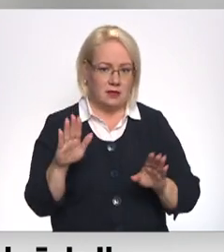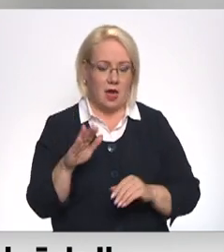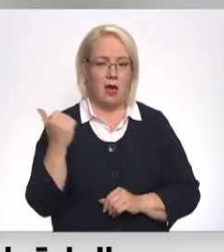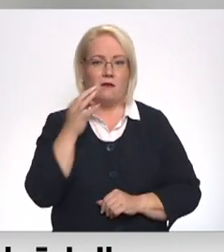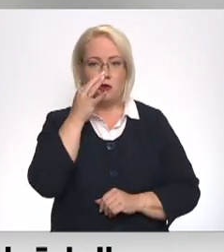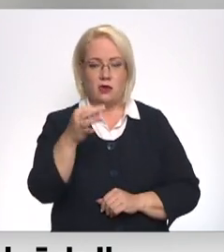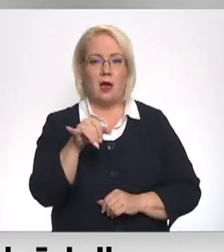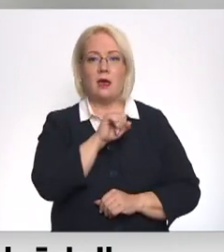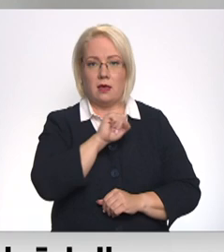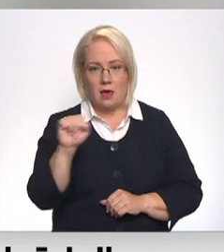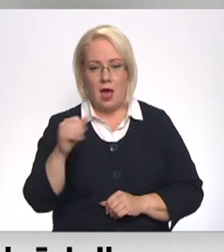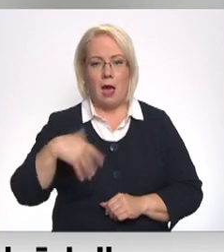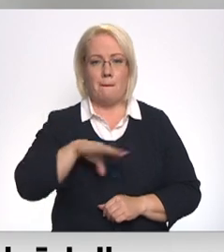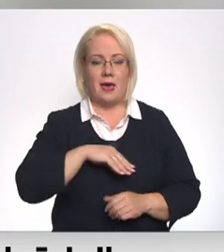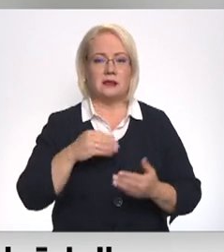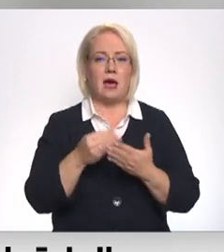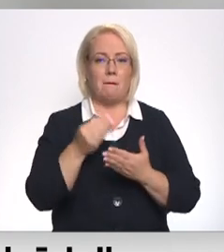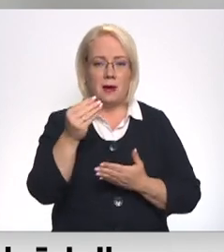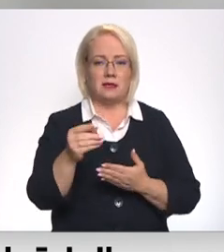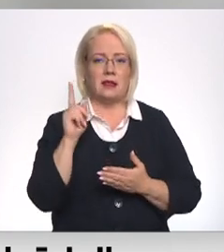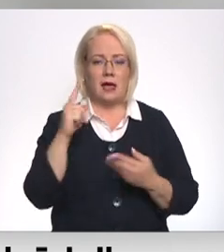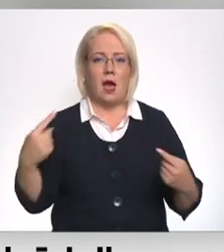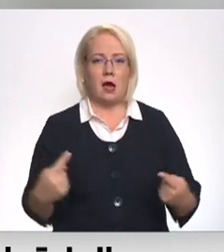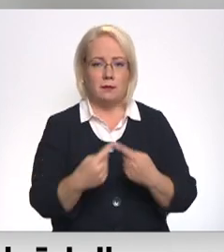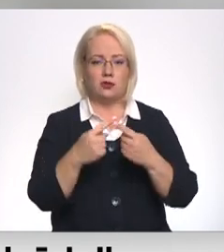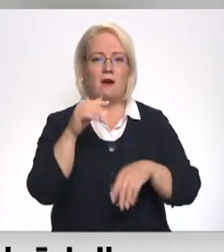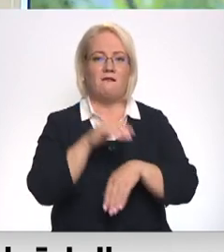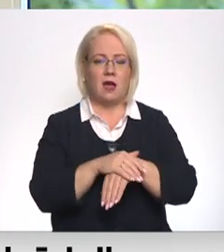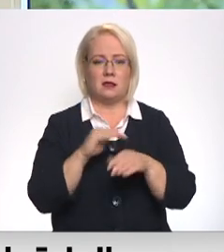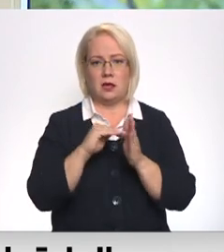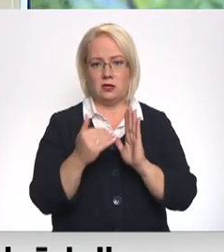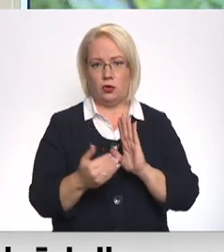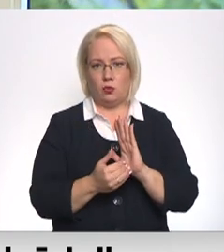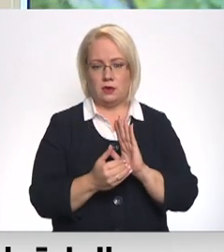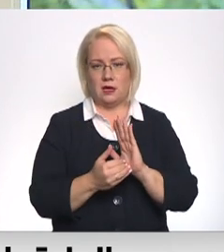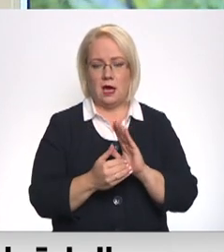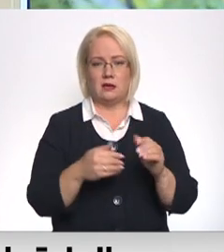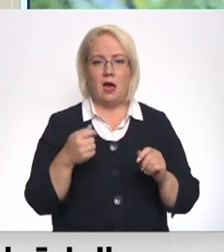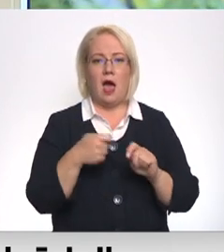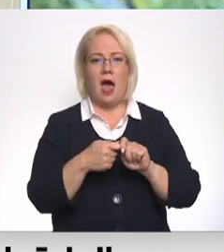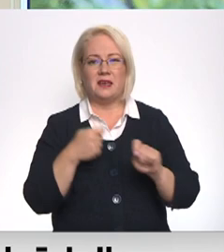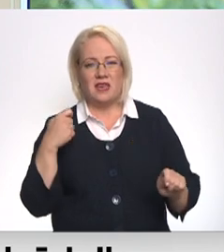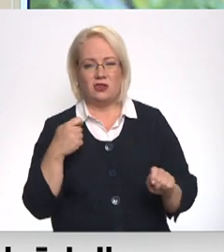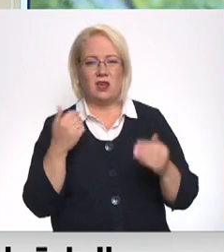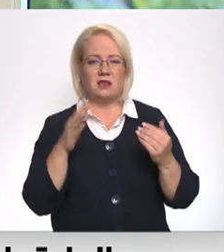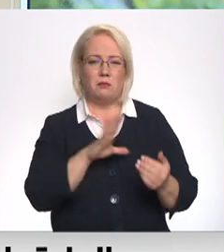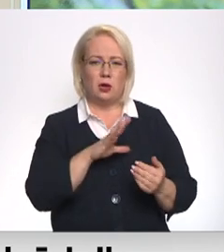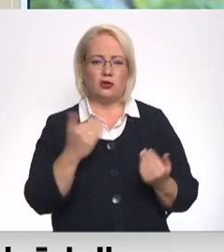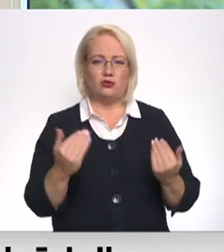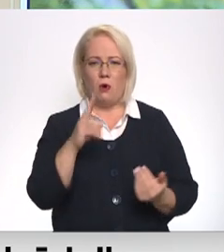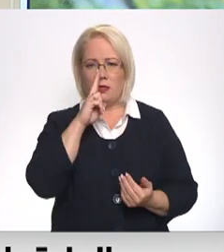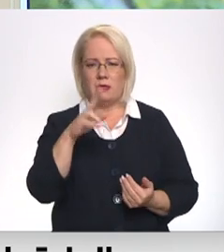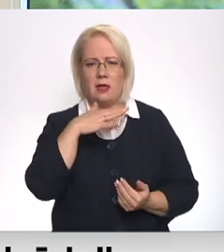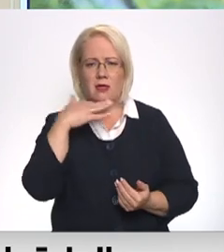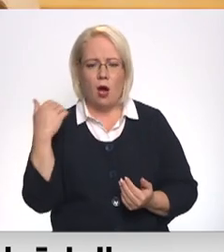mēs apmaksājam tikai visu atbilstoši faktiskai situācijai. Aizķeršanās šonedēļ bijušas daudzas